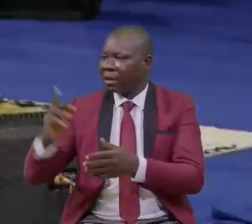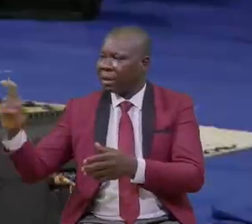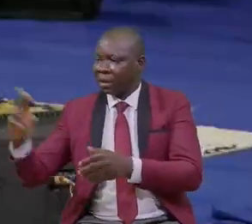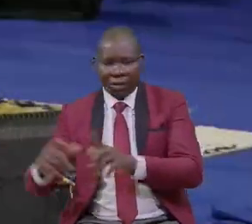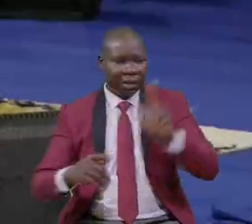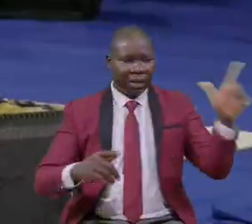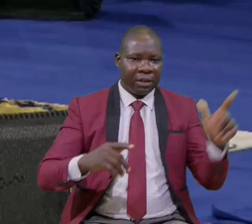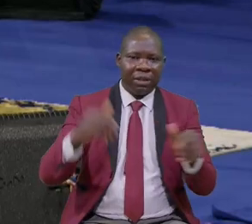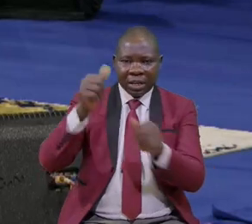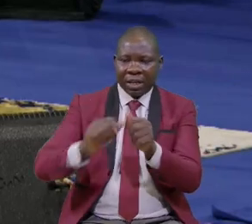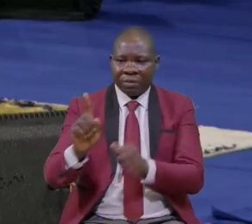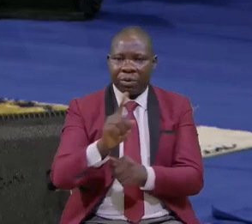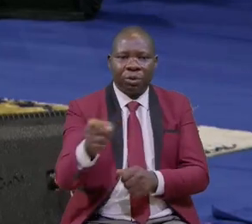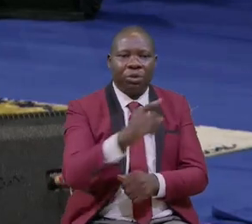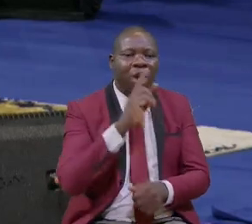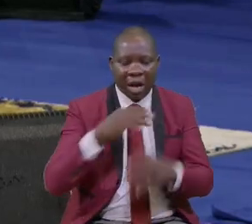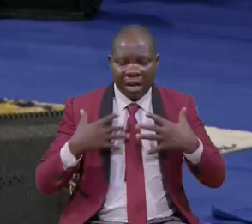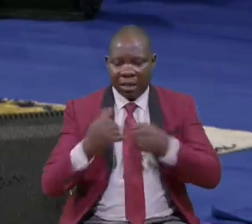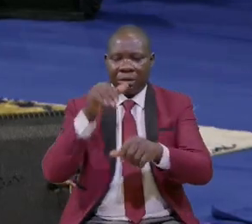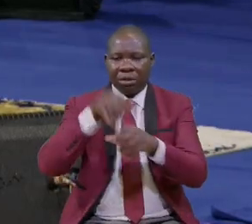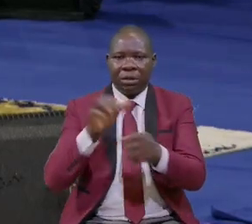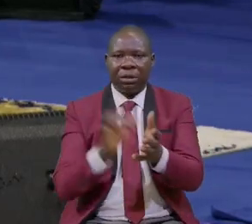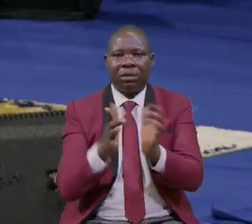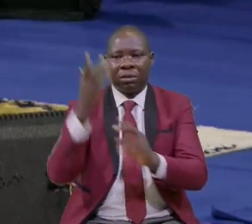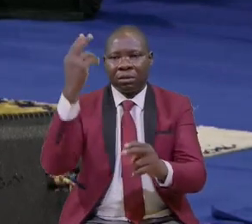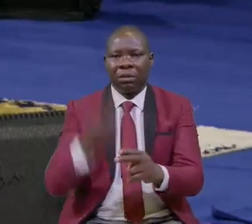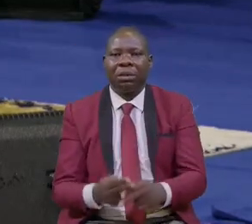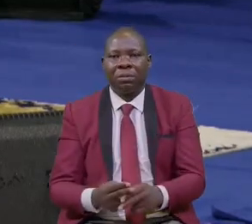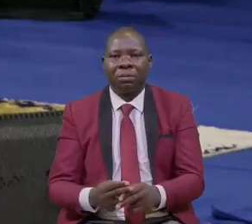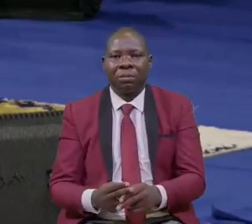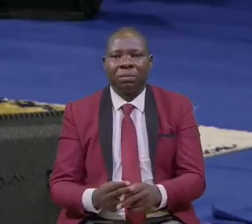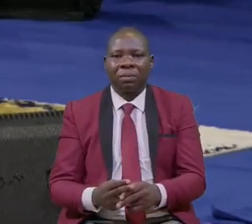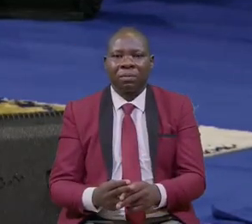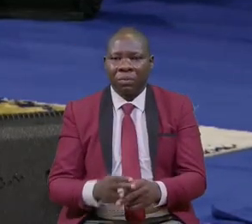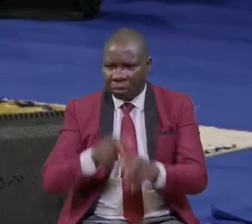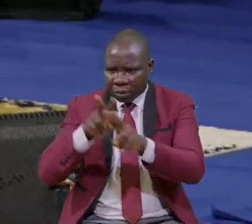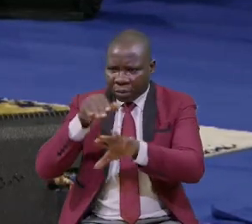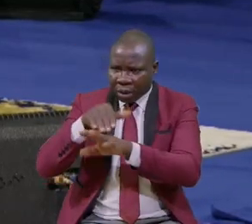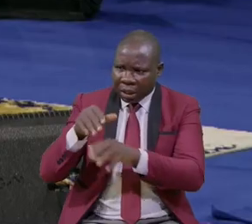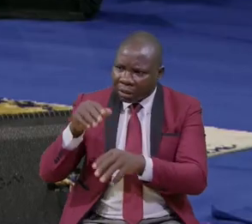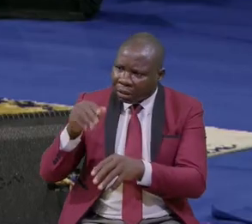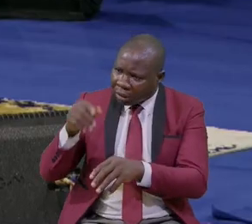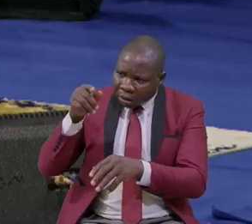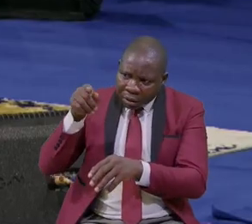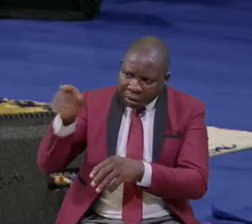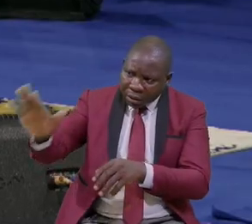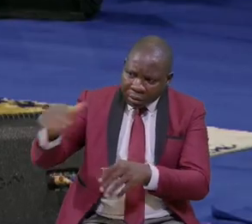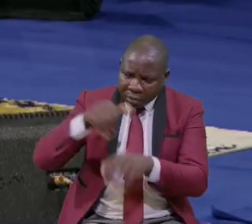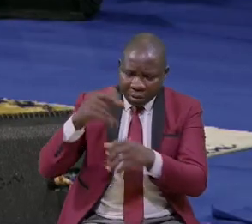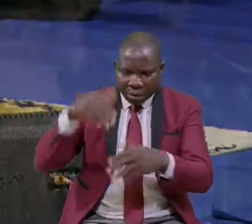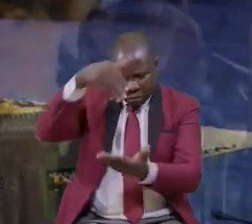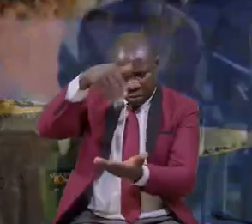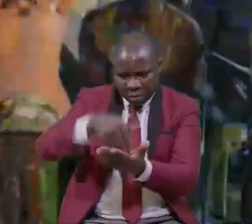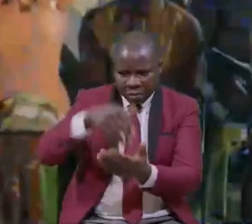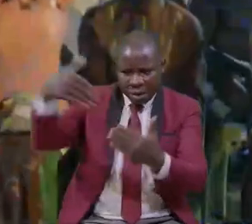là-bas tu es guéri regarde cel qui est au milieu là-bas derrière là-bas